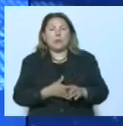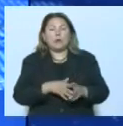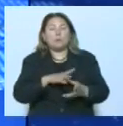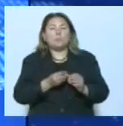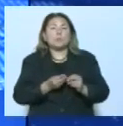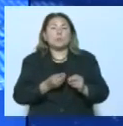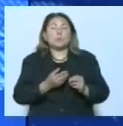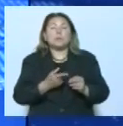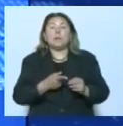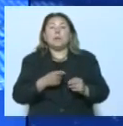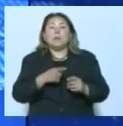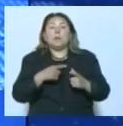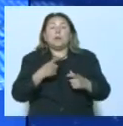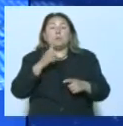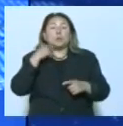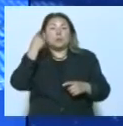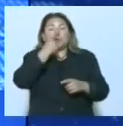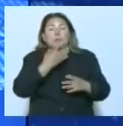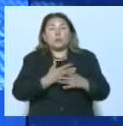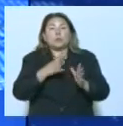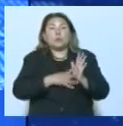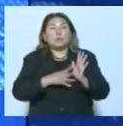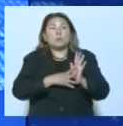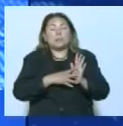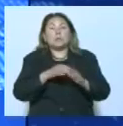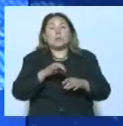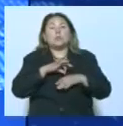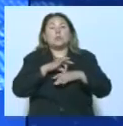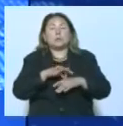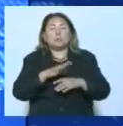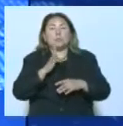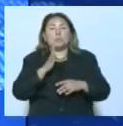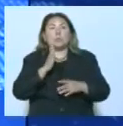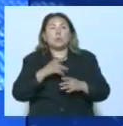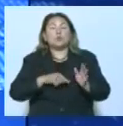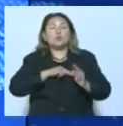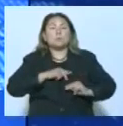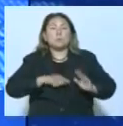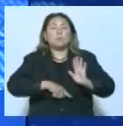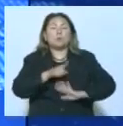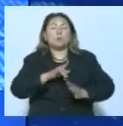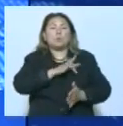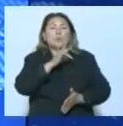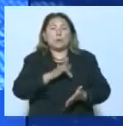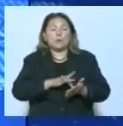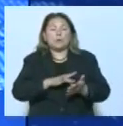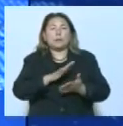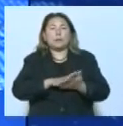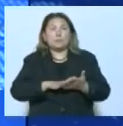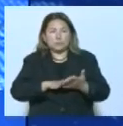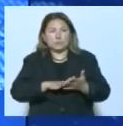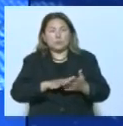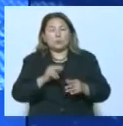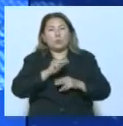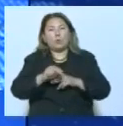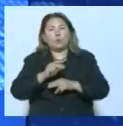Аймақтағы IT хабта бір жыл ішінде 90-ға жуық іс-шара өткен. Былтыр өз жұмысын бастаған орталықта түрлі стартаптар қолдау тауып,